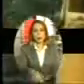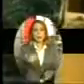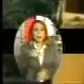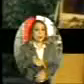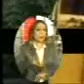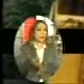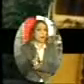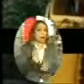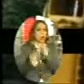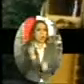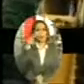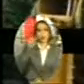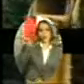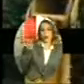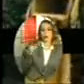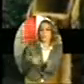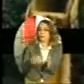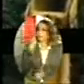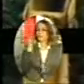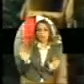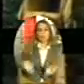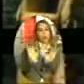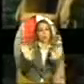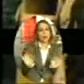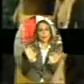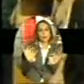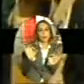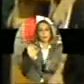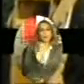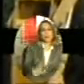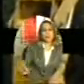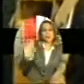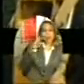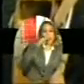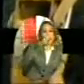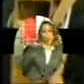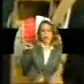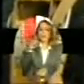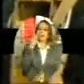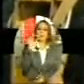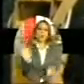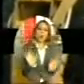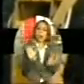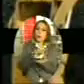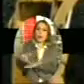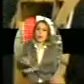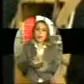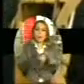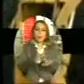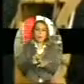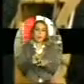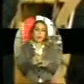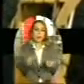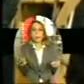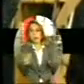קשה לראות, כי אנחנו לא רואים תמונה פיזית בשטח של כל הנקודות שנפגעו. ולכן לקח זמן